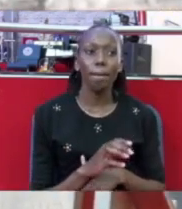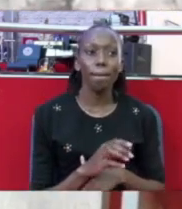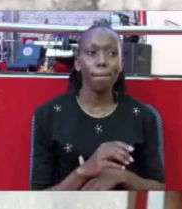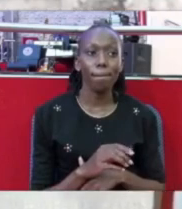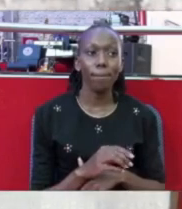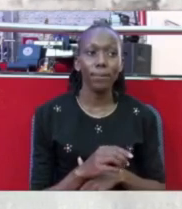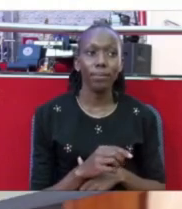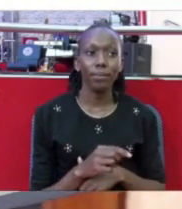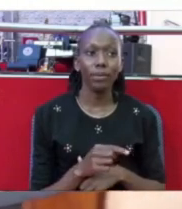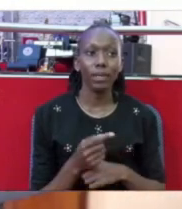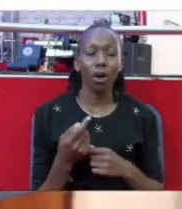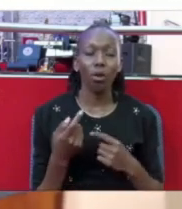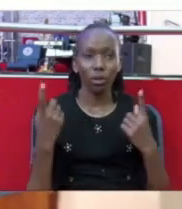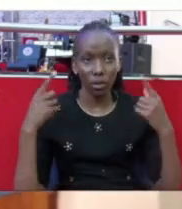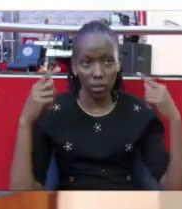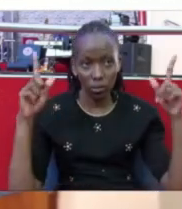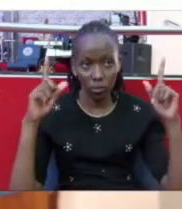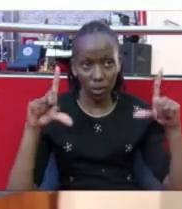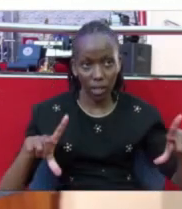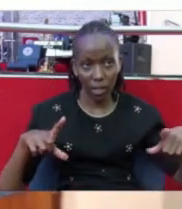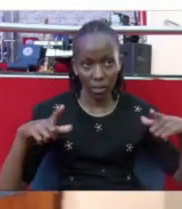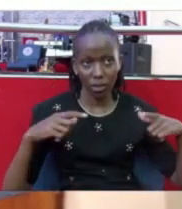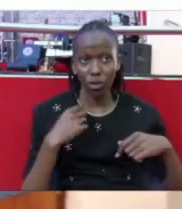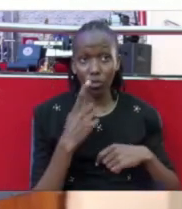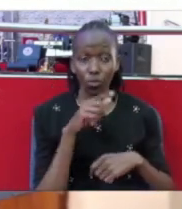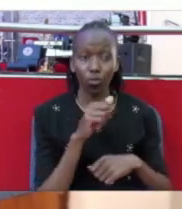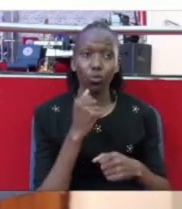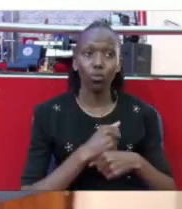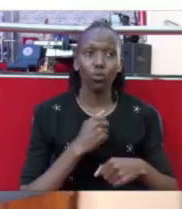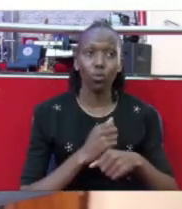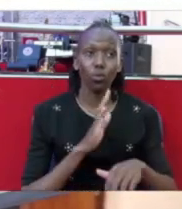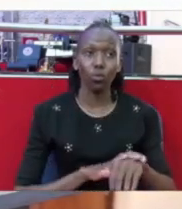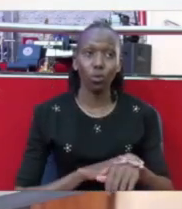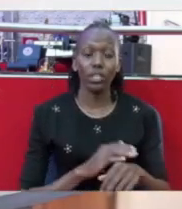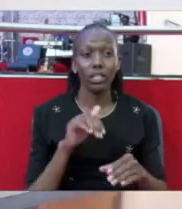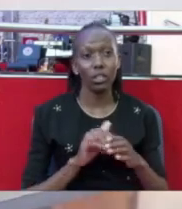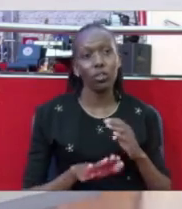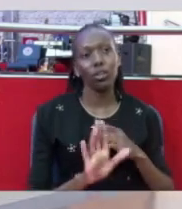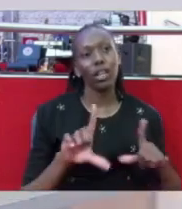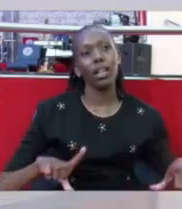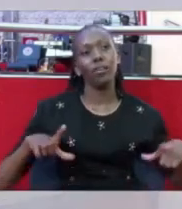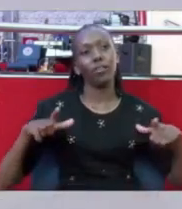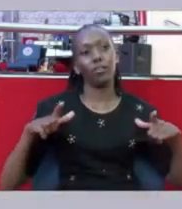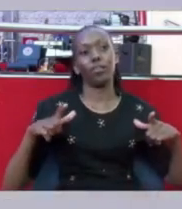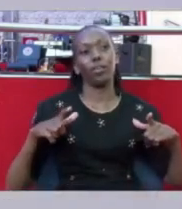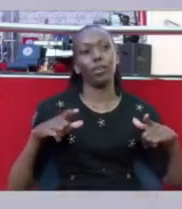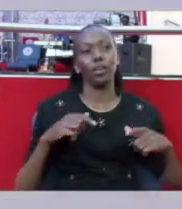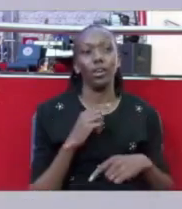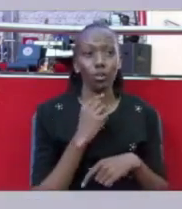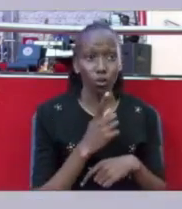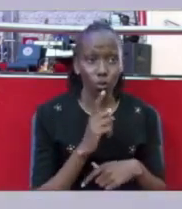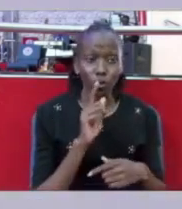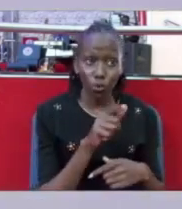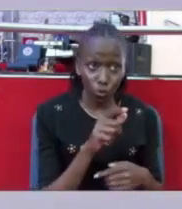ambayo yatanawiri yakiwa na Mungu. So that you can do well in your life. Ili uweze kufanya bora zaidi katika maisha yako. So that you can eat well